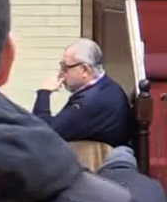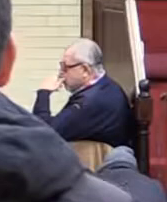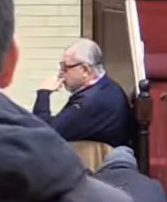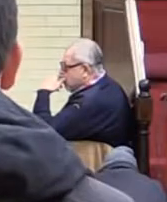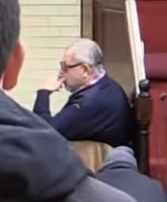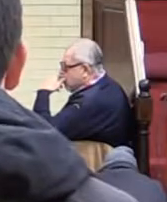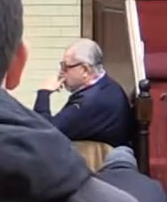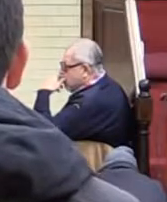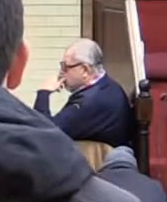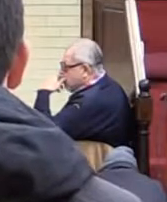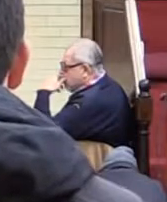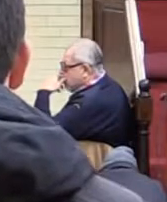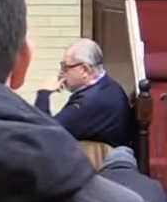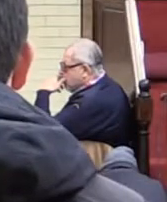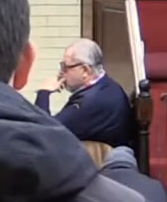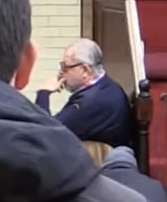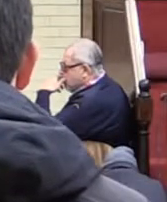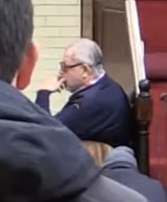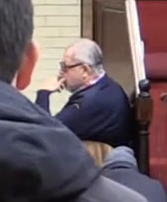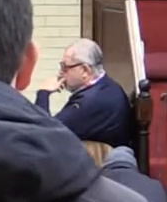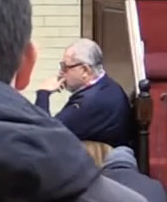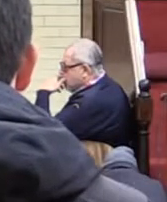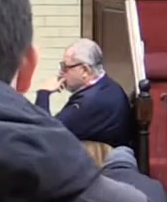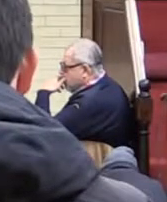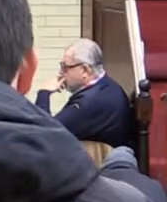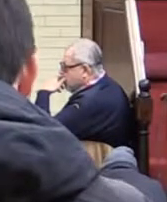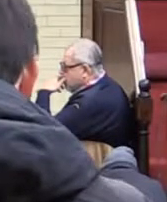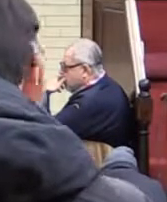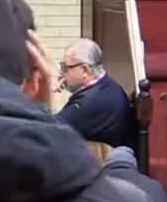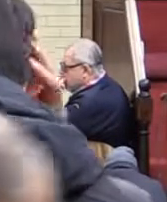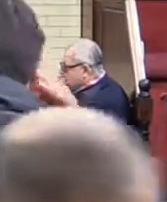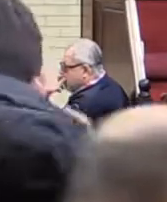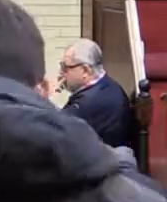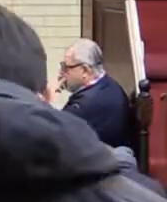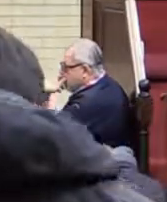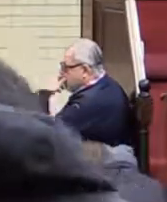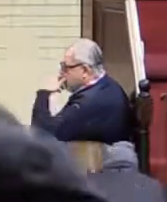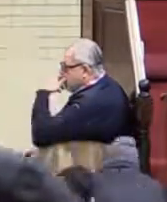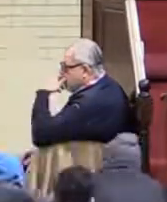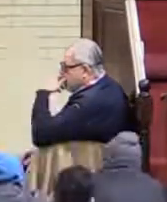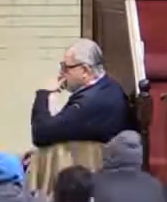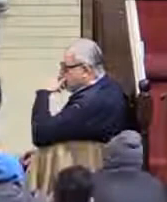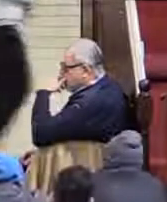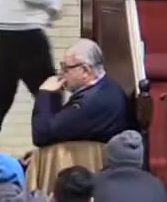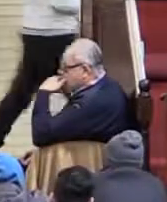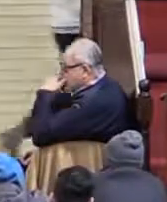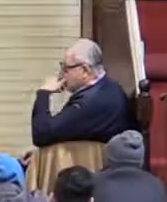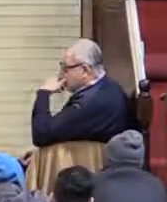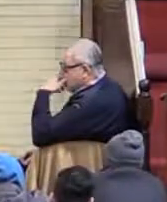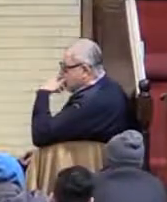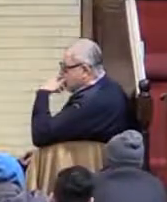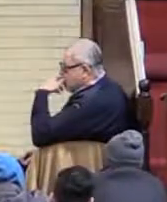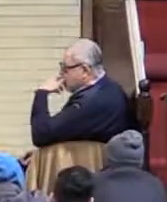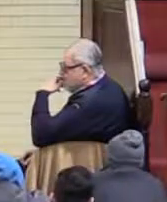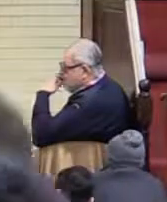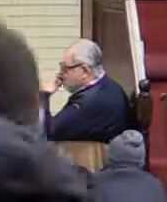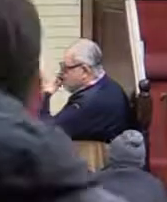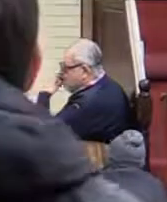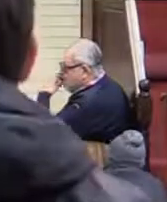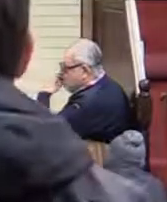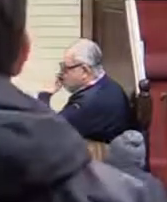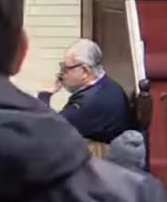وأدى الأمانة ونصح الأمة وكشف الغمة وجاهد في سبيل دينه حتى أتاه